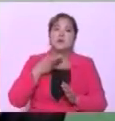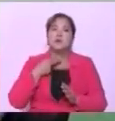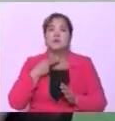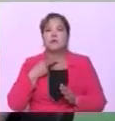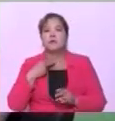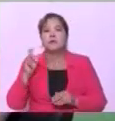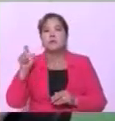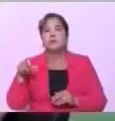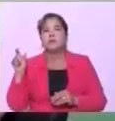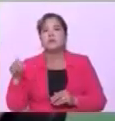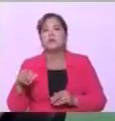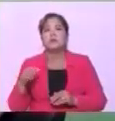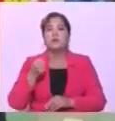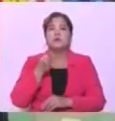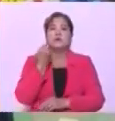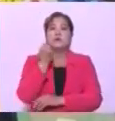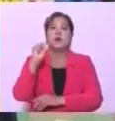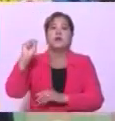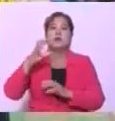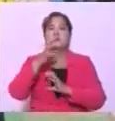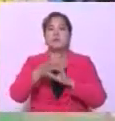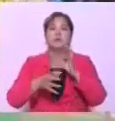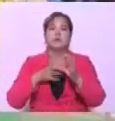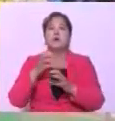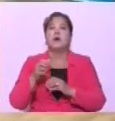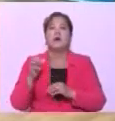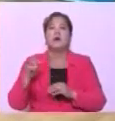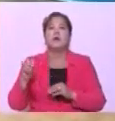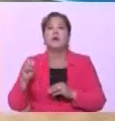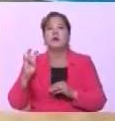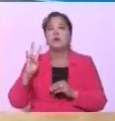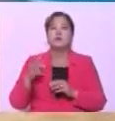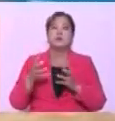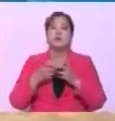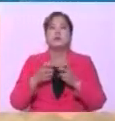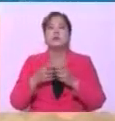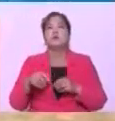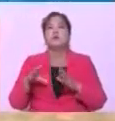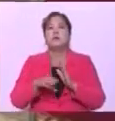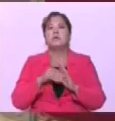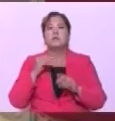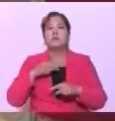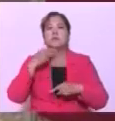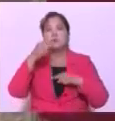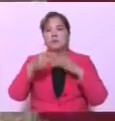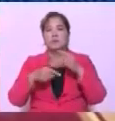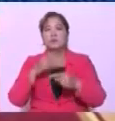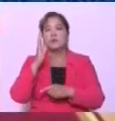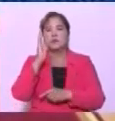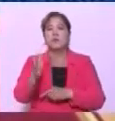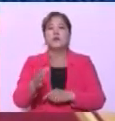УЗИ сервис в чемпион Азии мира по поднятию гири аманы сем бисенов он считает референдум важным для будущего